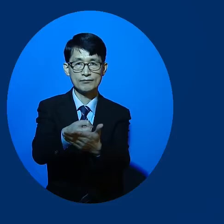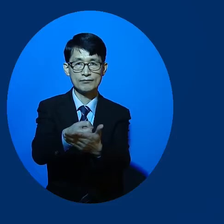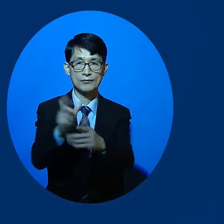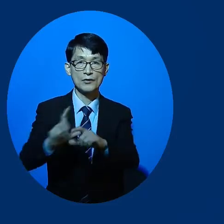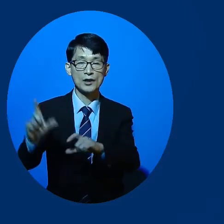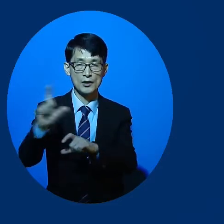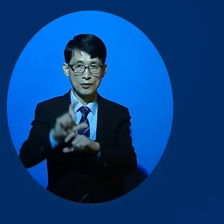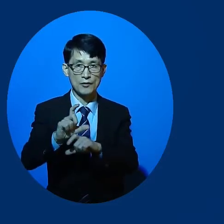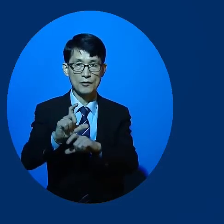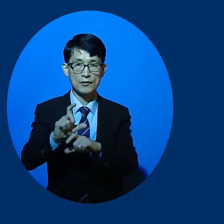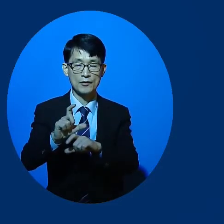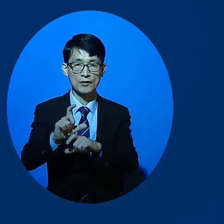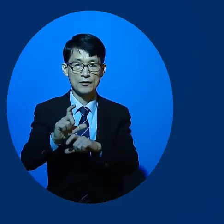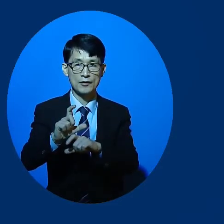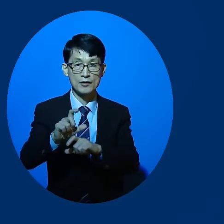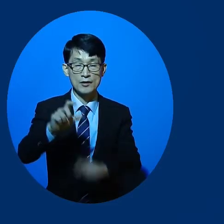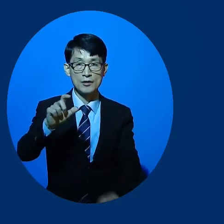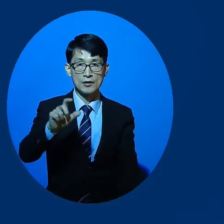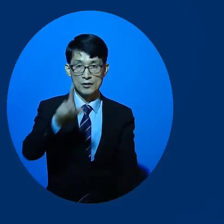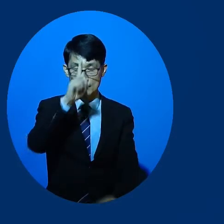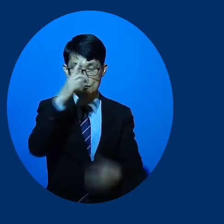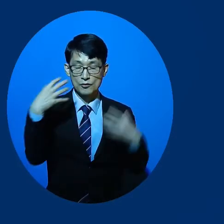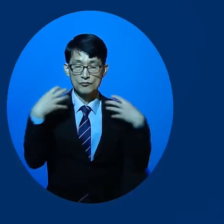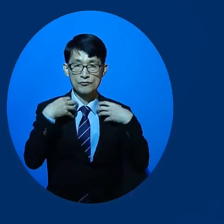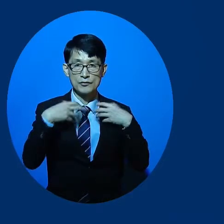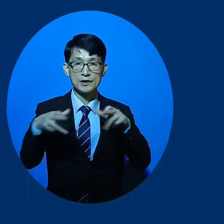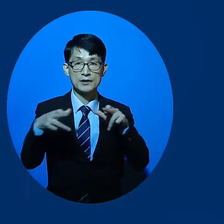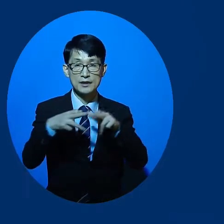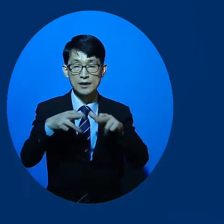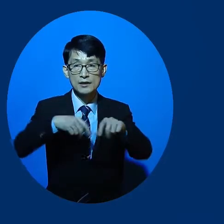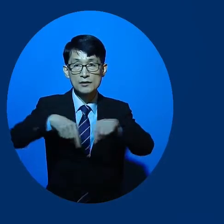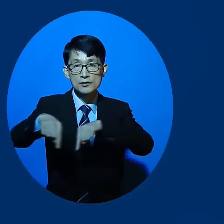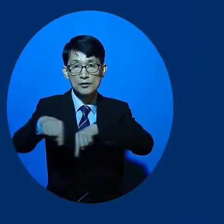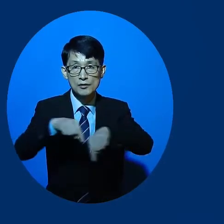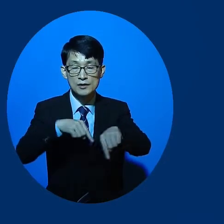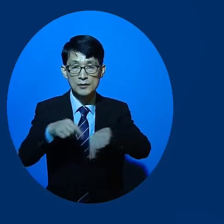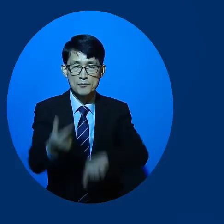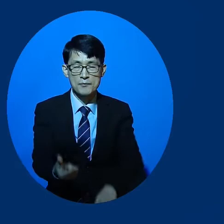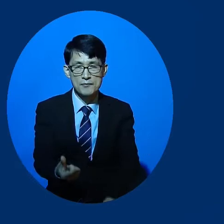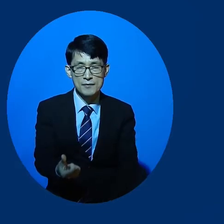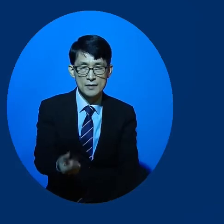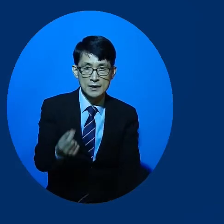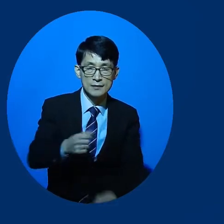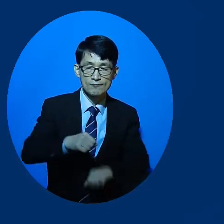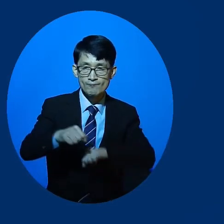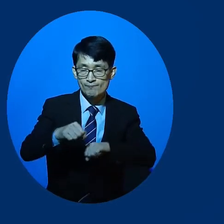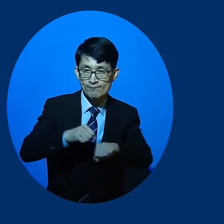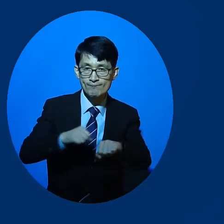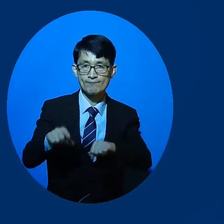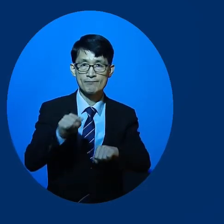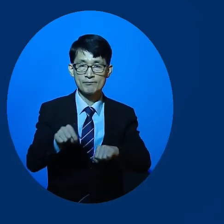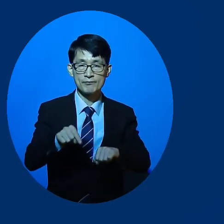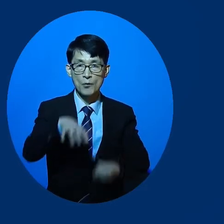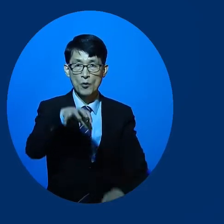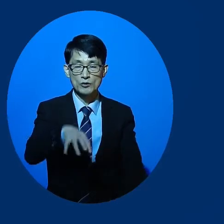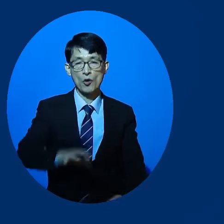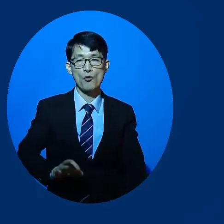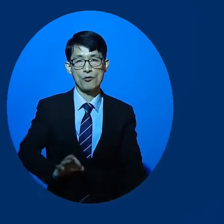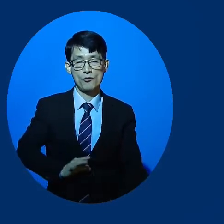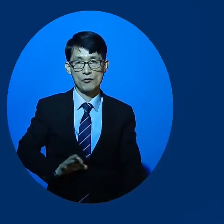아울러 정부의 그 장애인 정책을 좀 발빠르게 대응하는 곳은